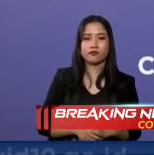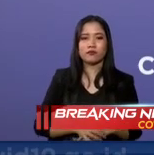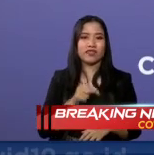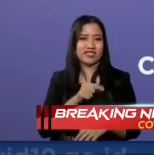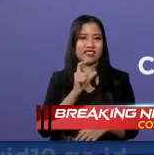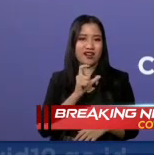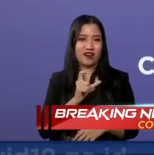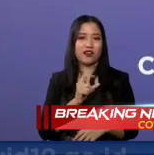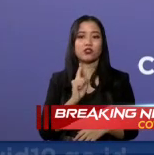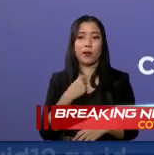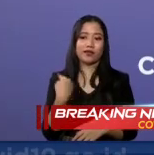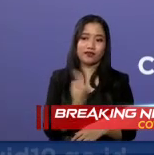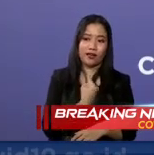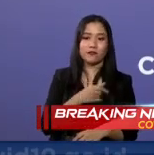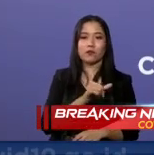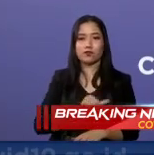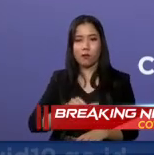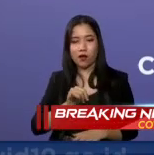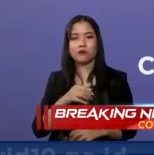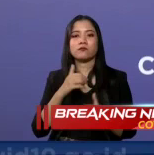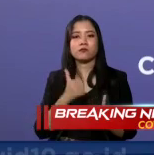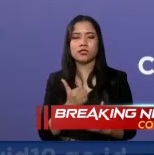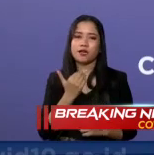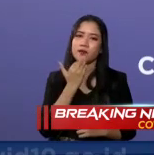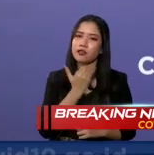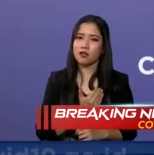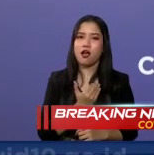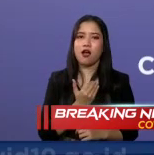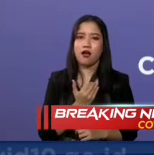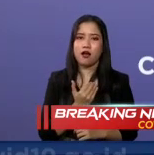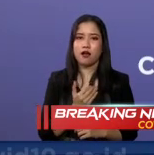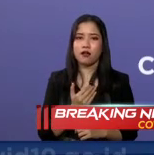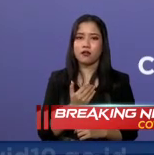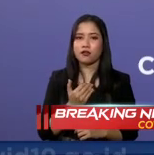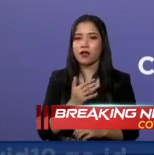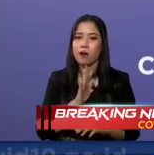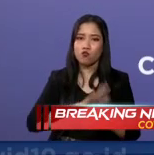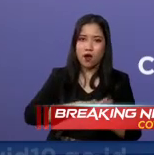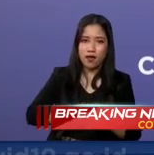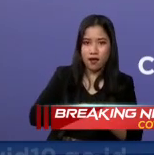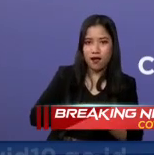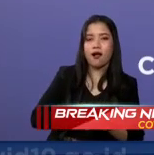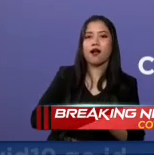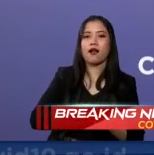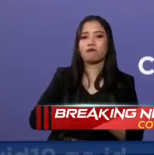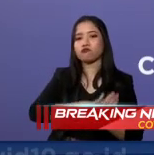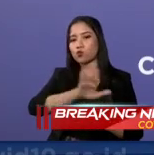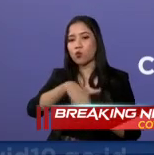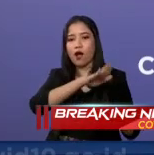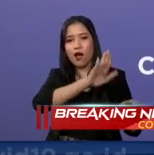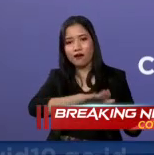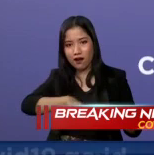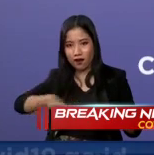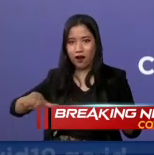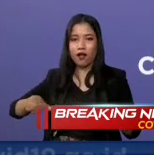kita secara bersama-sama bisa membiasakan bisa membudidayakan kepada anak-anak kita